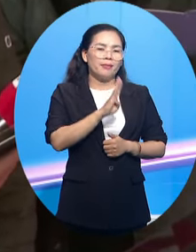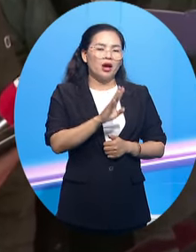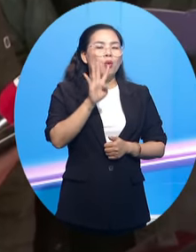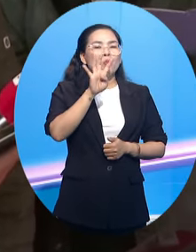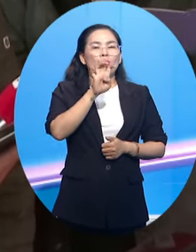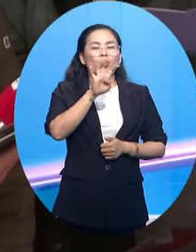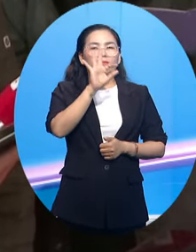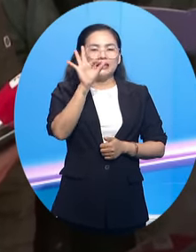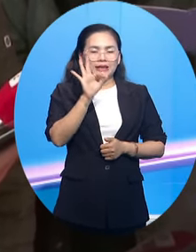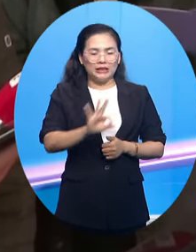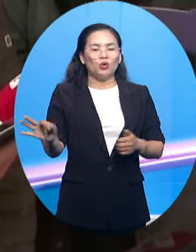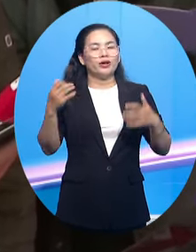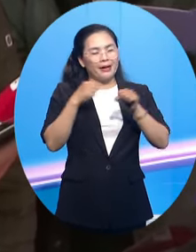triệu Euro vào năm tới